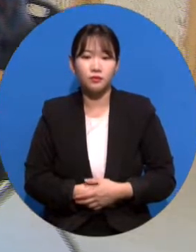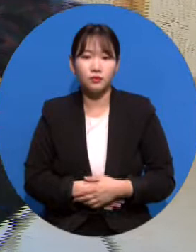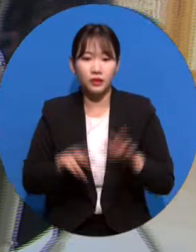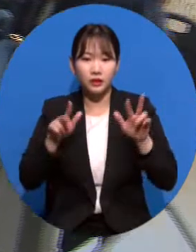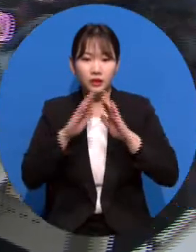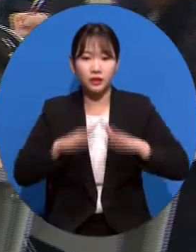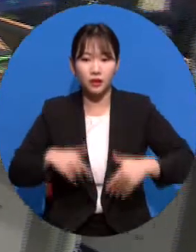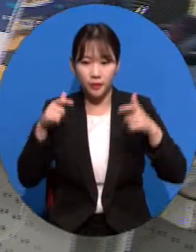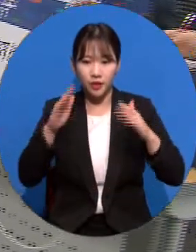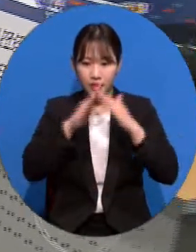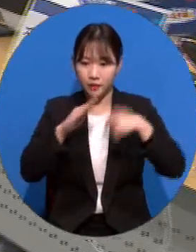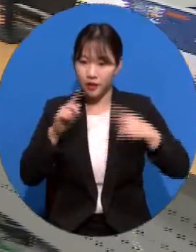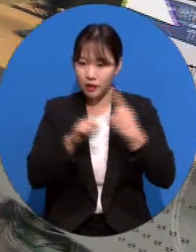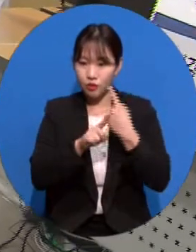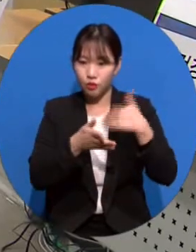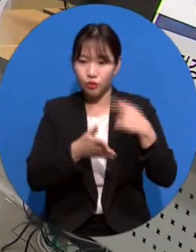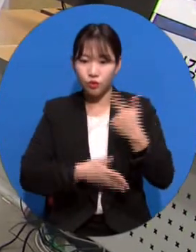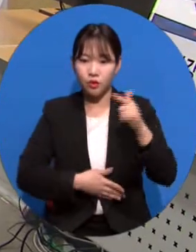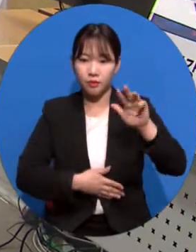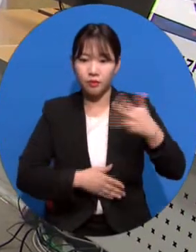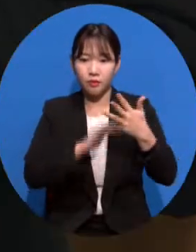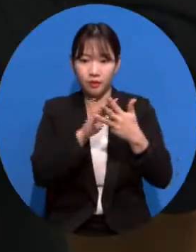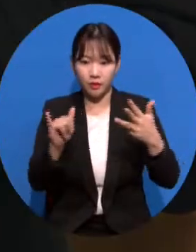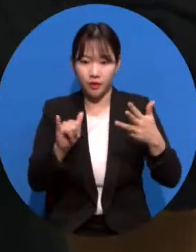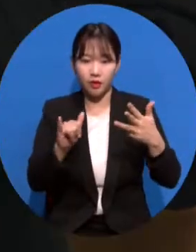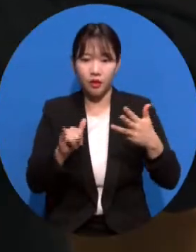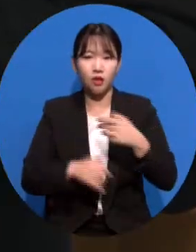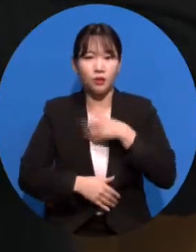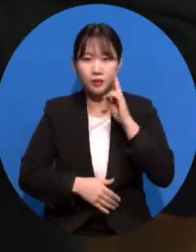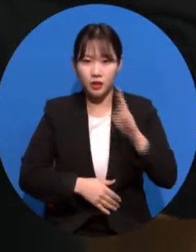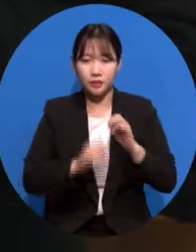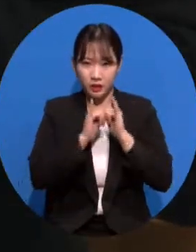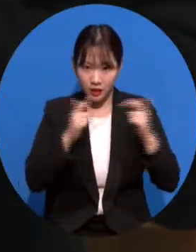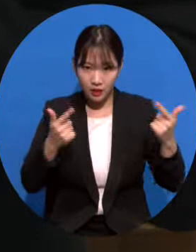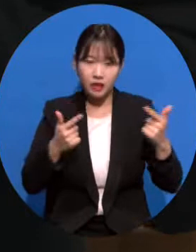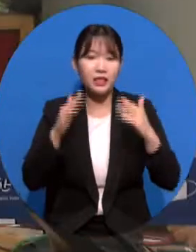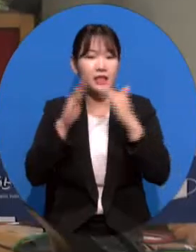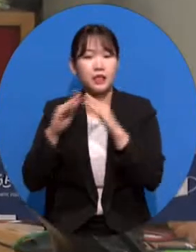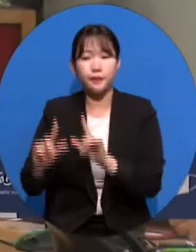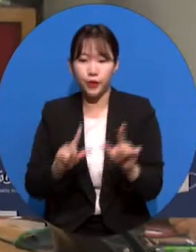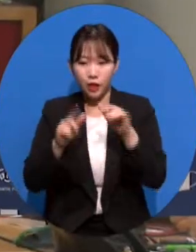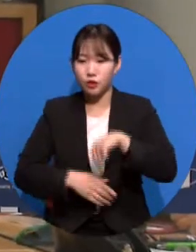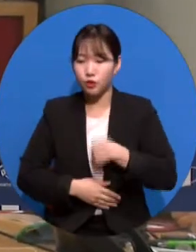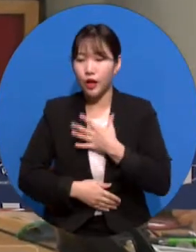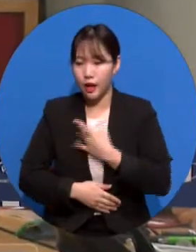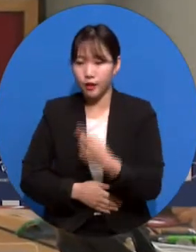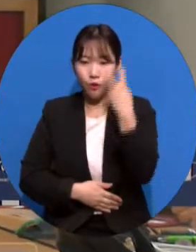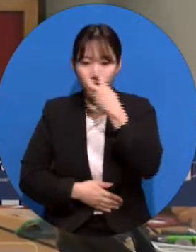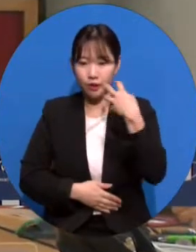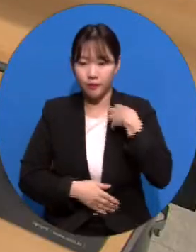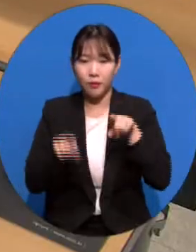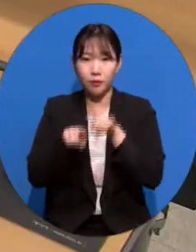현재 전남 지역 재택 치료자는 6,800여 명. 고위험군이 아닌 집에서 머물며 스스로 관리하는